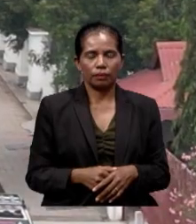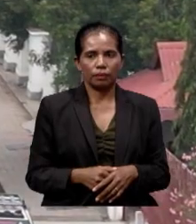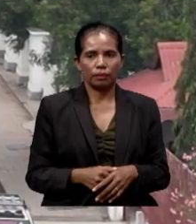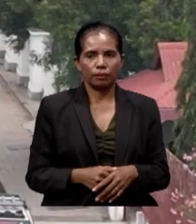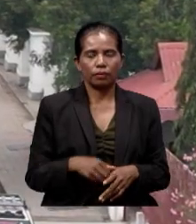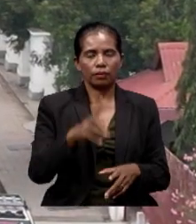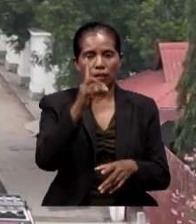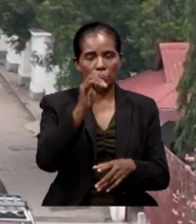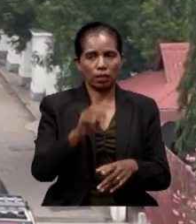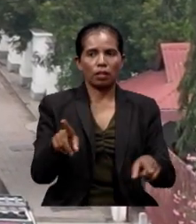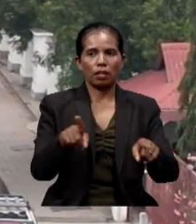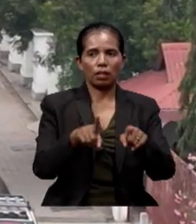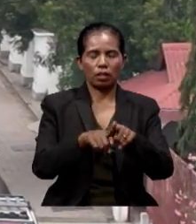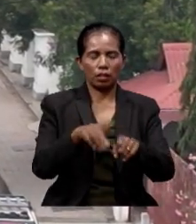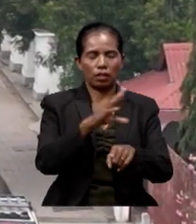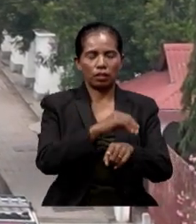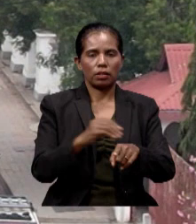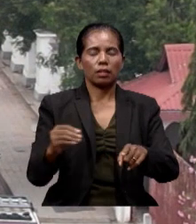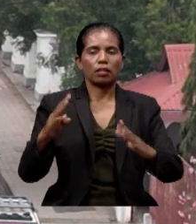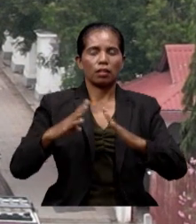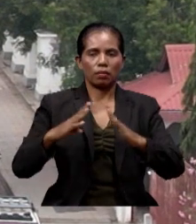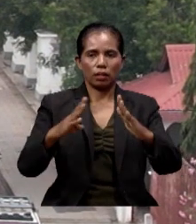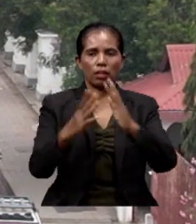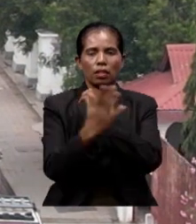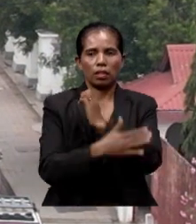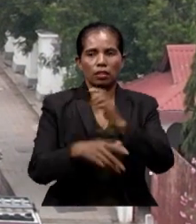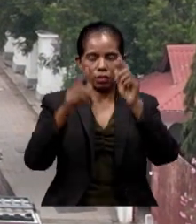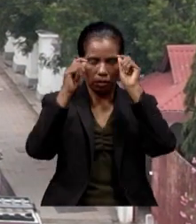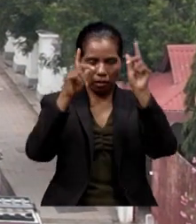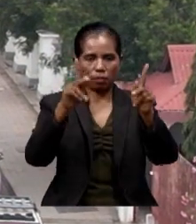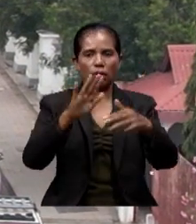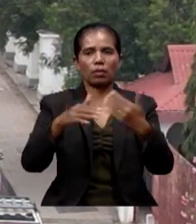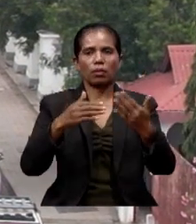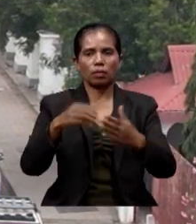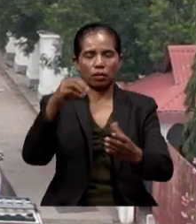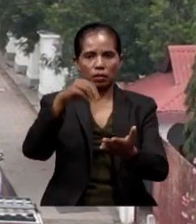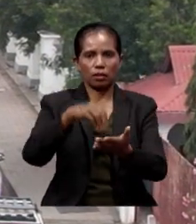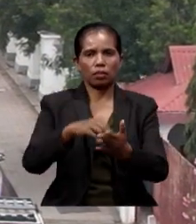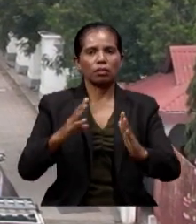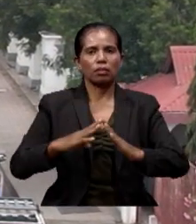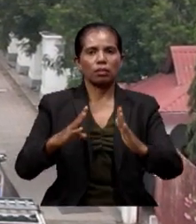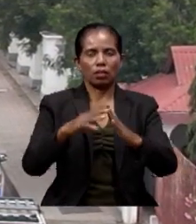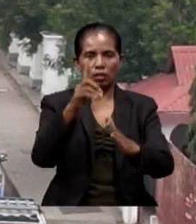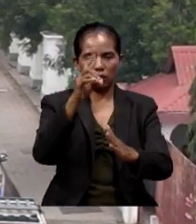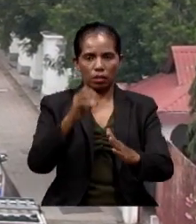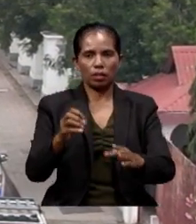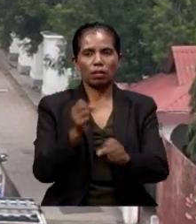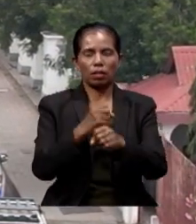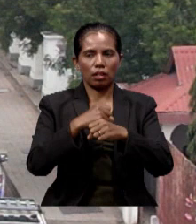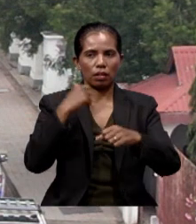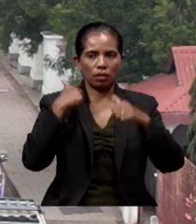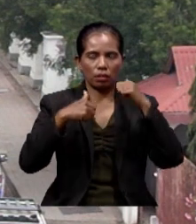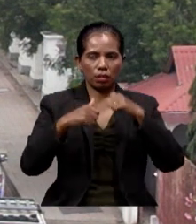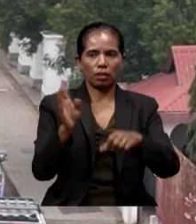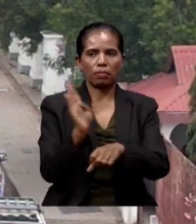Dili mak hanesan capital nasaung Timor Leste no ema hotu concentra iha capital dili hode halau atividade negocio no